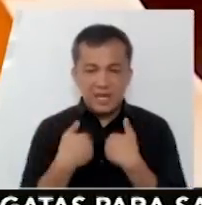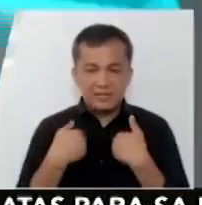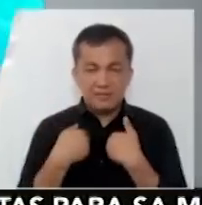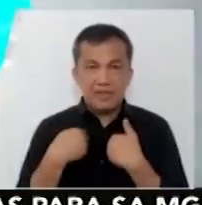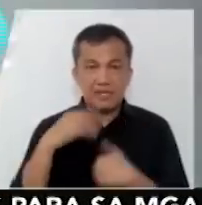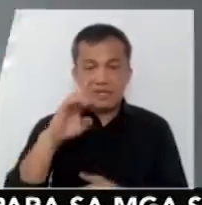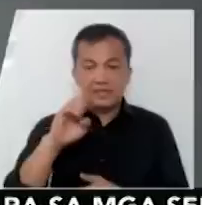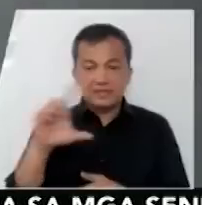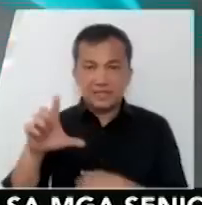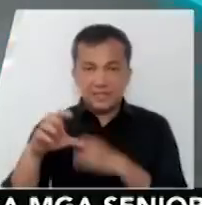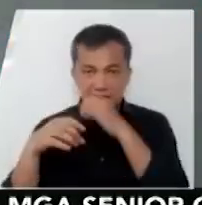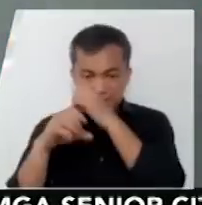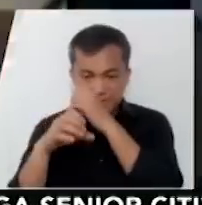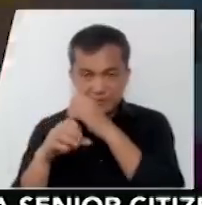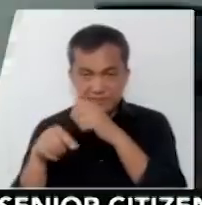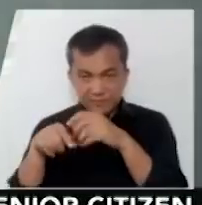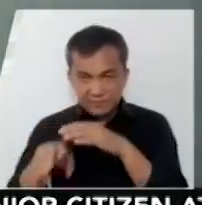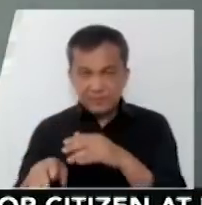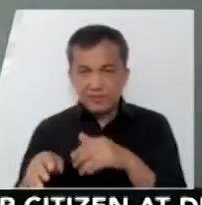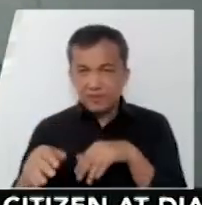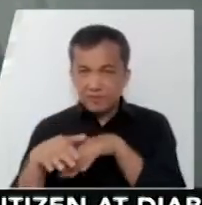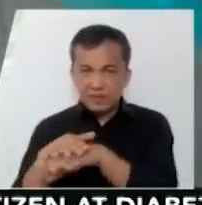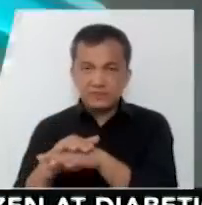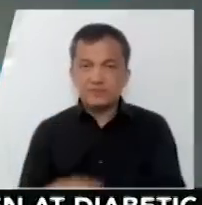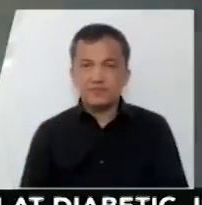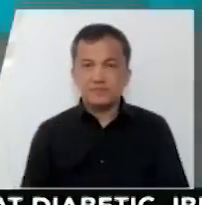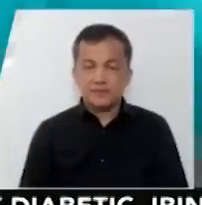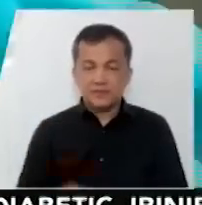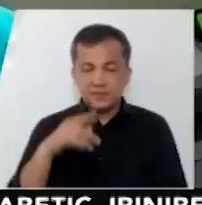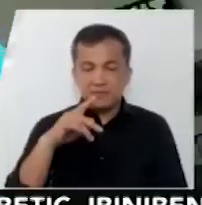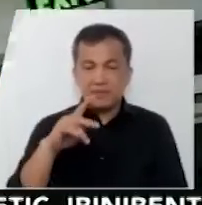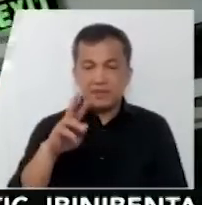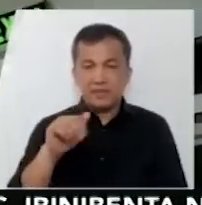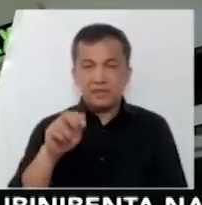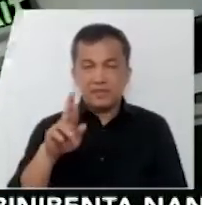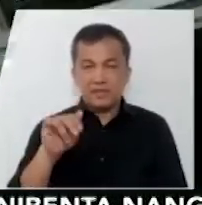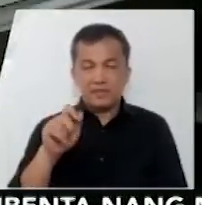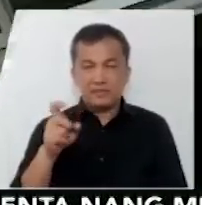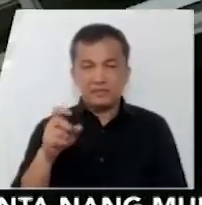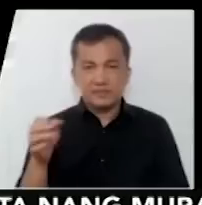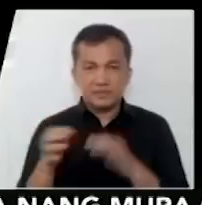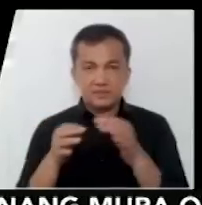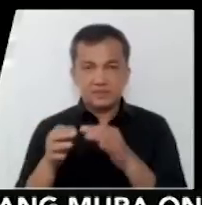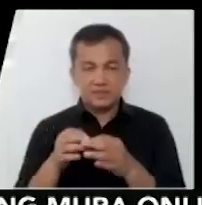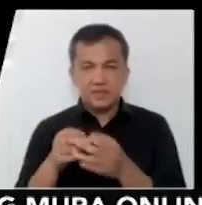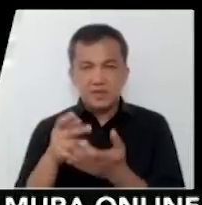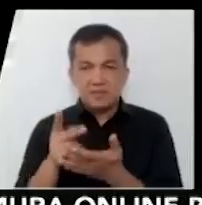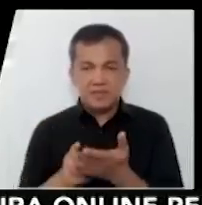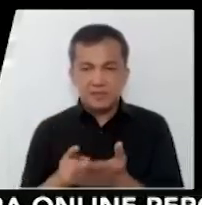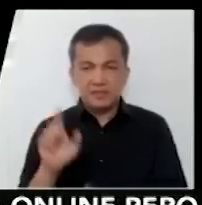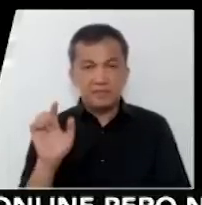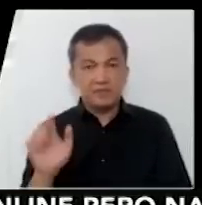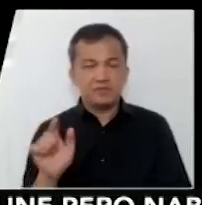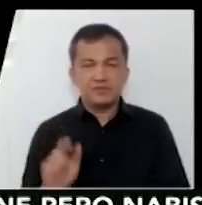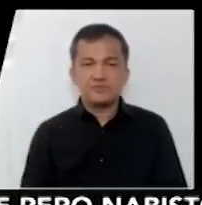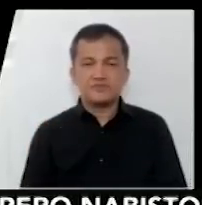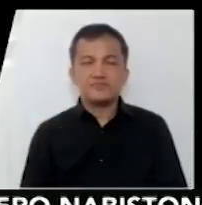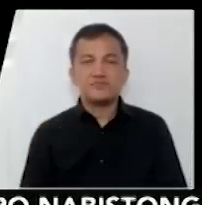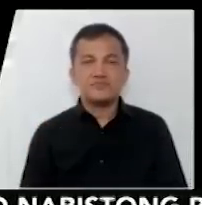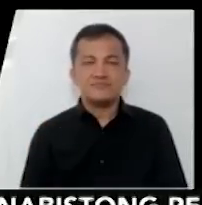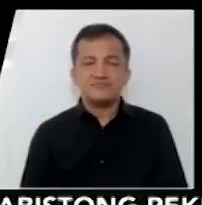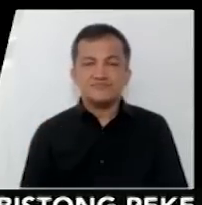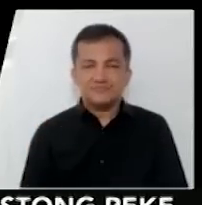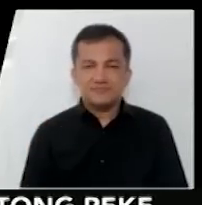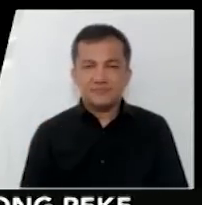loob. Ini-explain ng Parallax kung ano yung part na pinindot natin. Nucleolus, cell